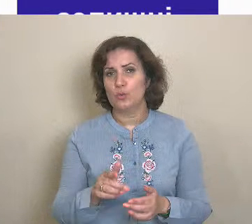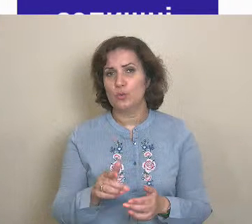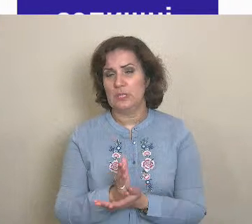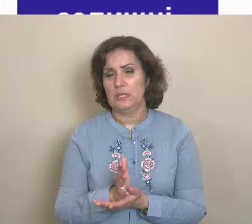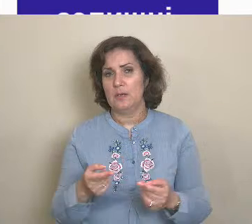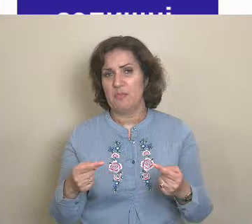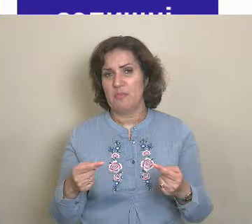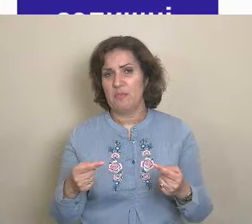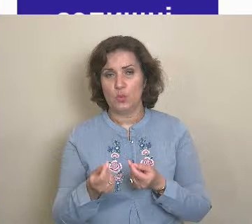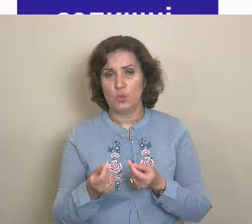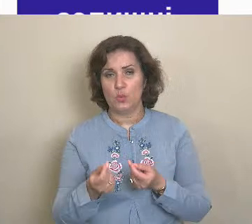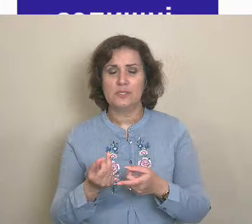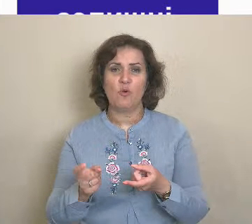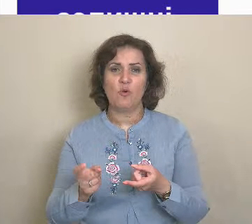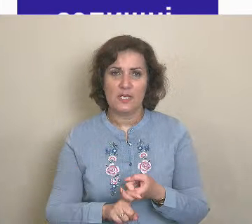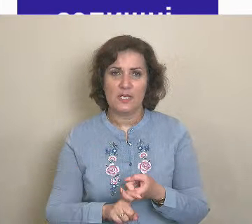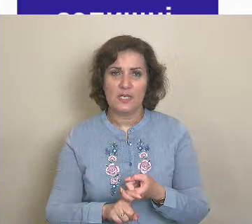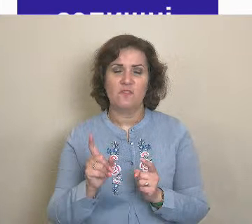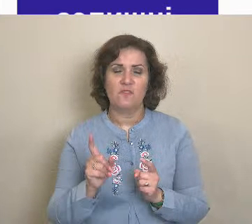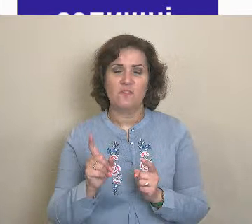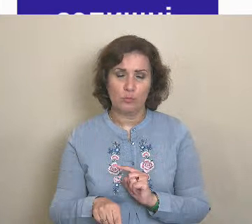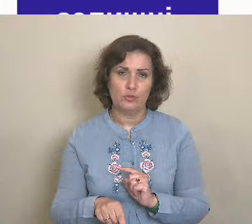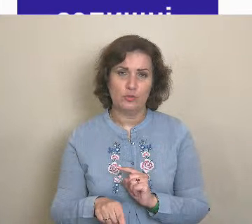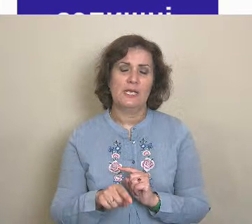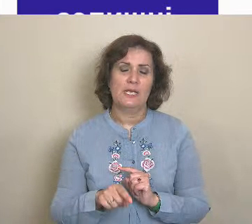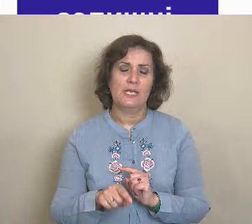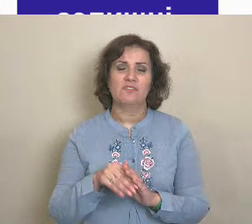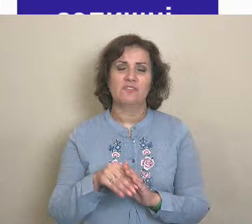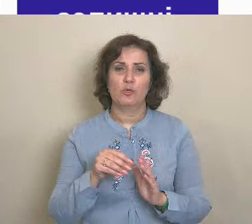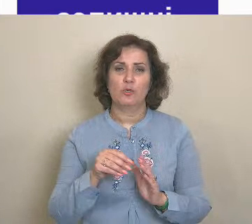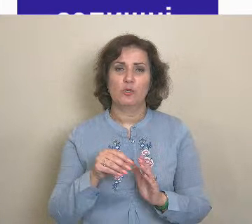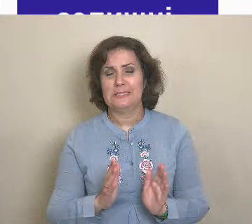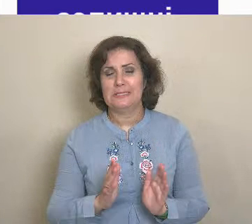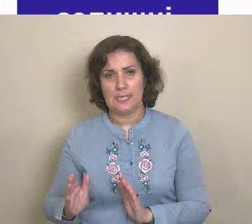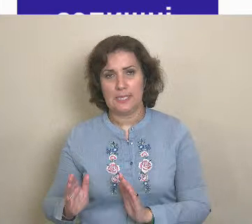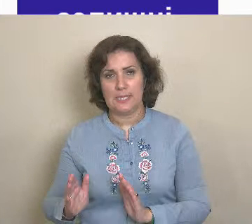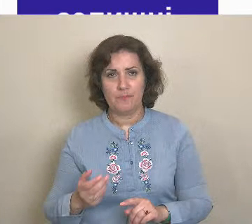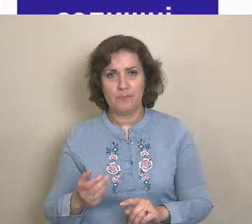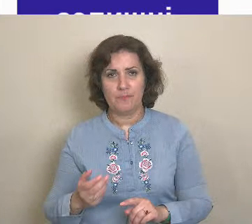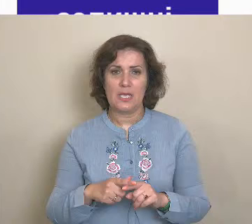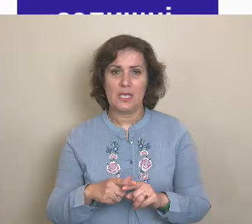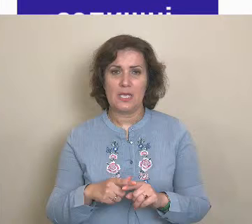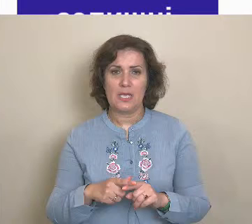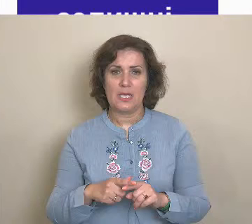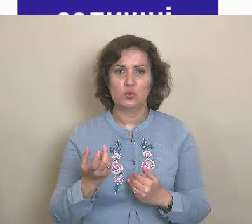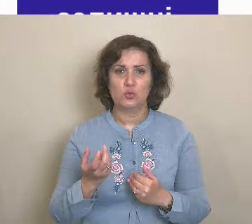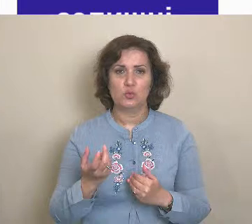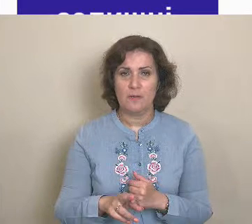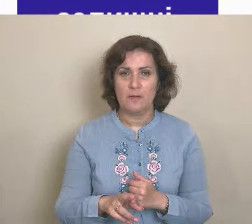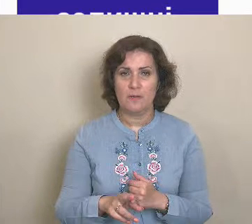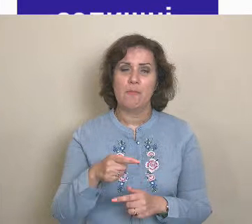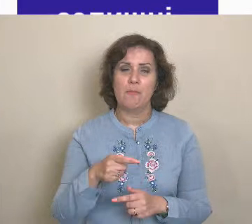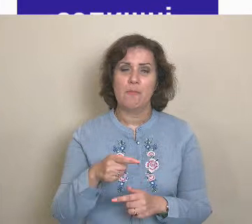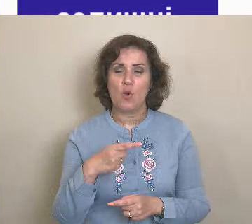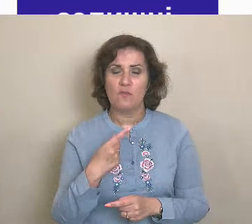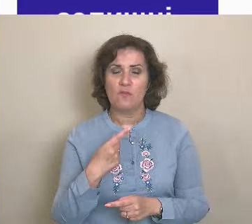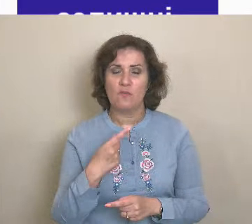певні нюанси. Це пов'язано і в тому числі з виборчими системами, які застосовуються. Наприклад, коли ми говоримо